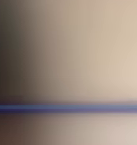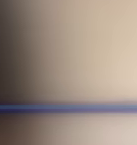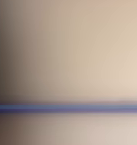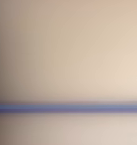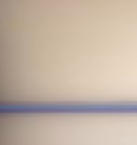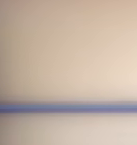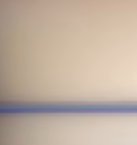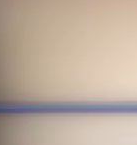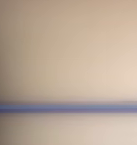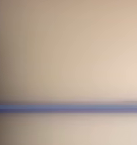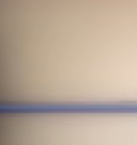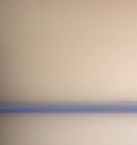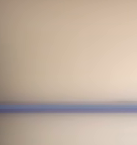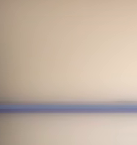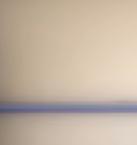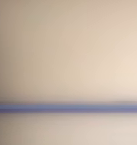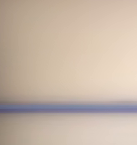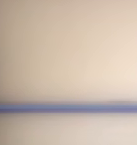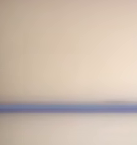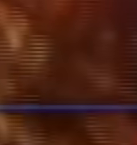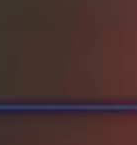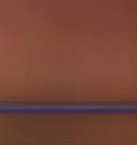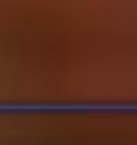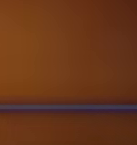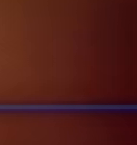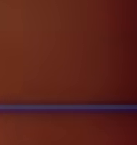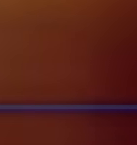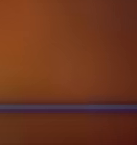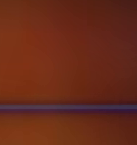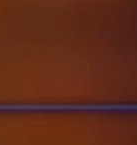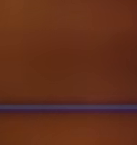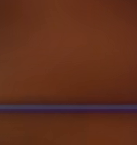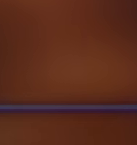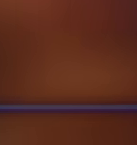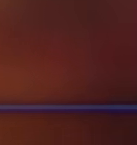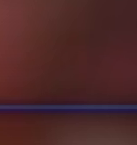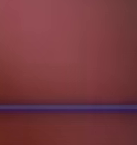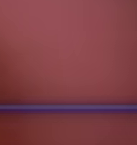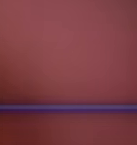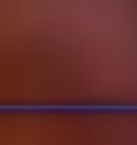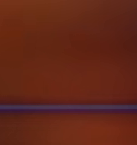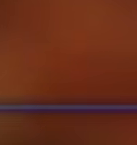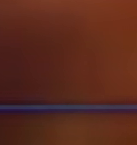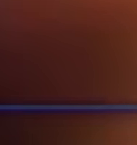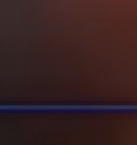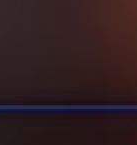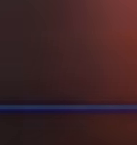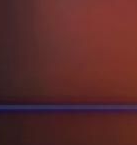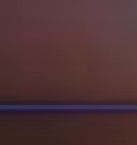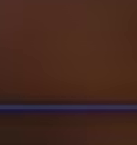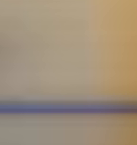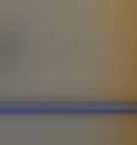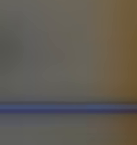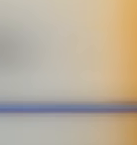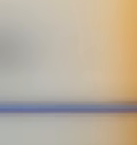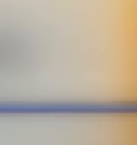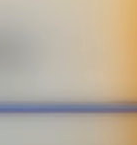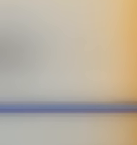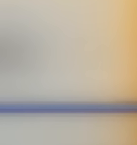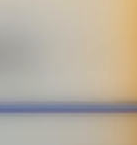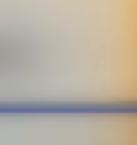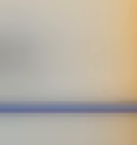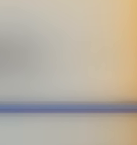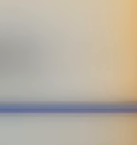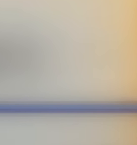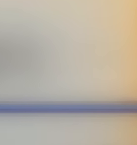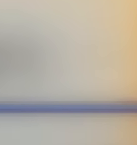Star na si Pura Luca Vega muling inaresto. Kaugnay pa rin yan ng kontrobersyal niyang versyon ng Ama Namin. Ang